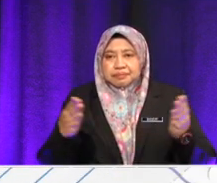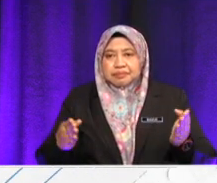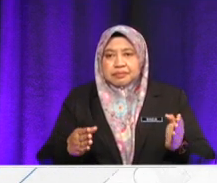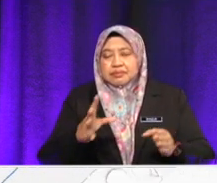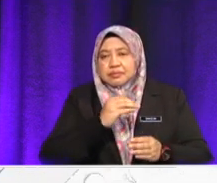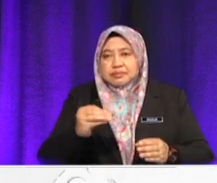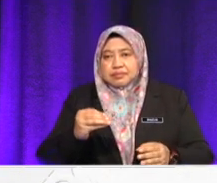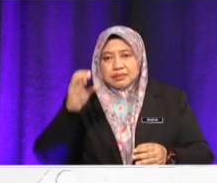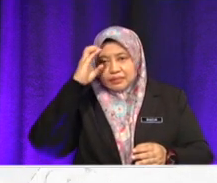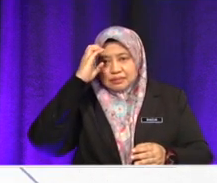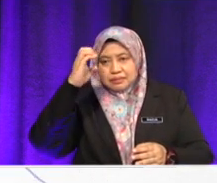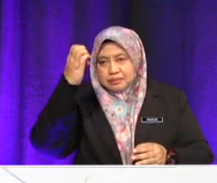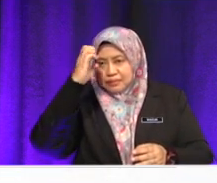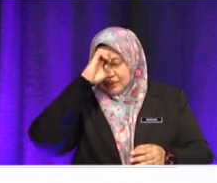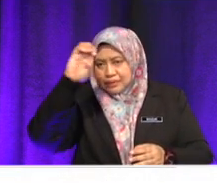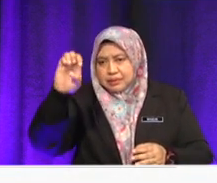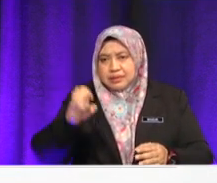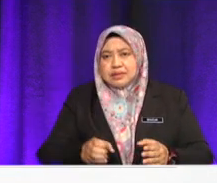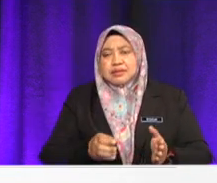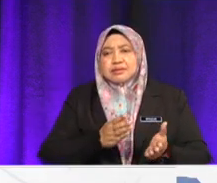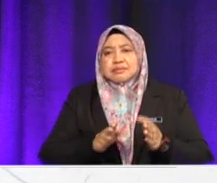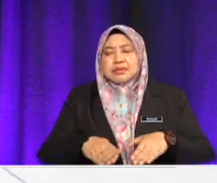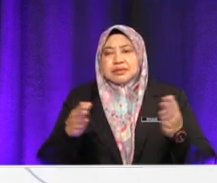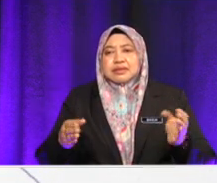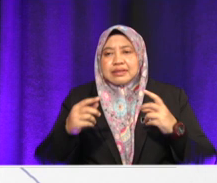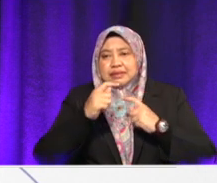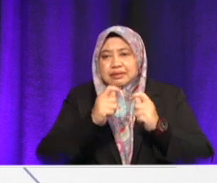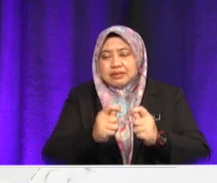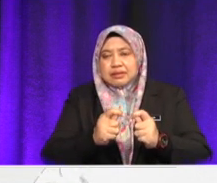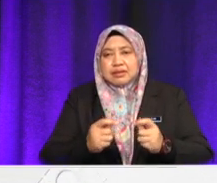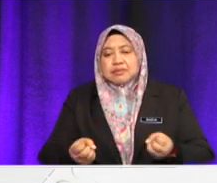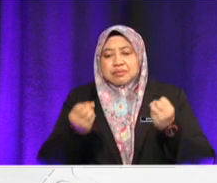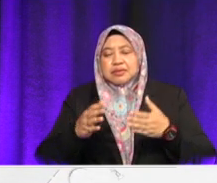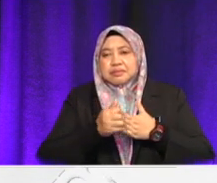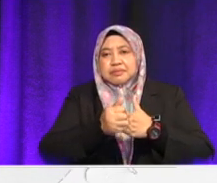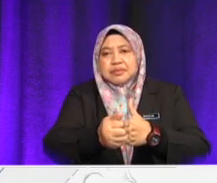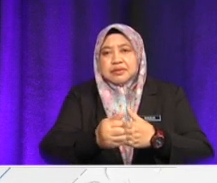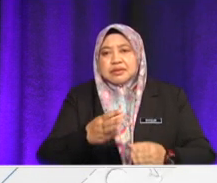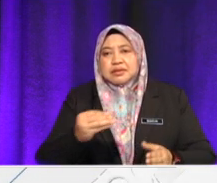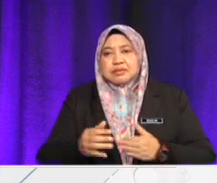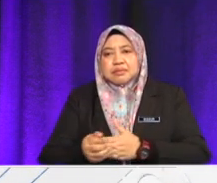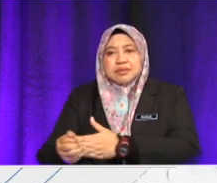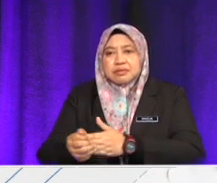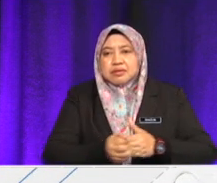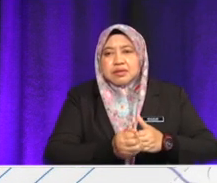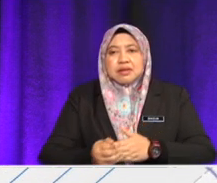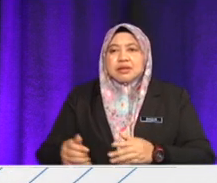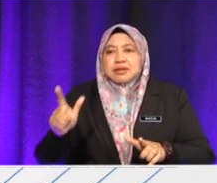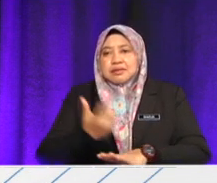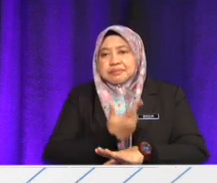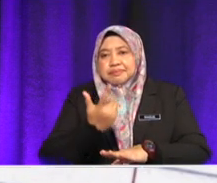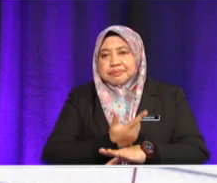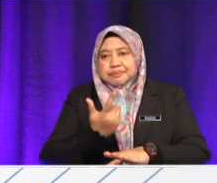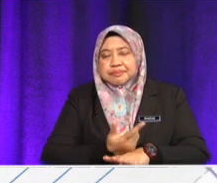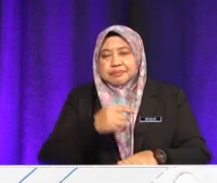berbahasa yang sangat lemah sangat terlihat memerlukan banyak bimbingan panduan dan juga latihan jadi